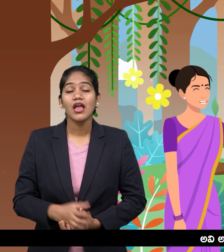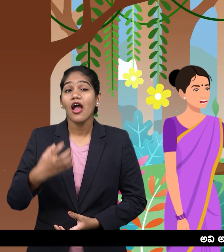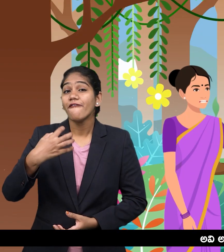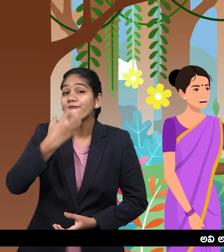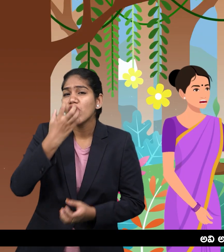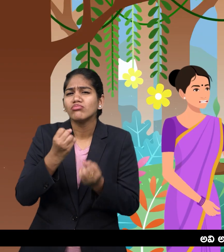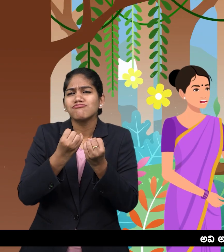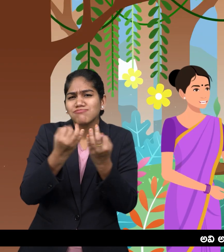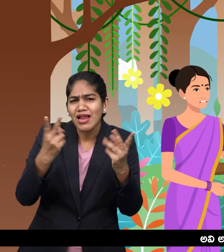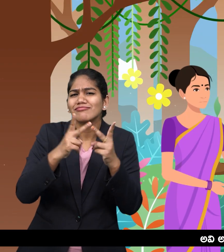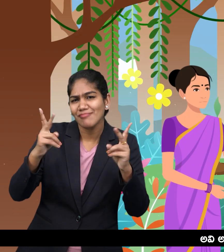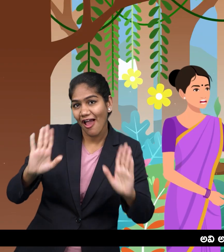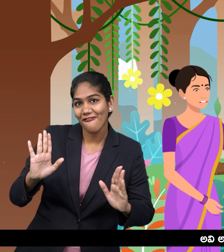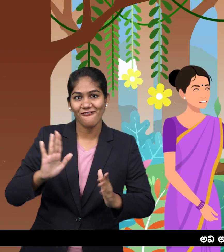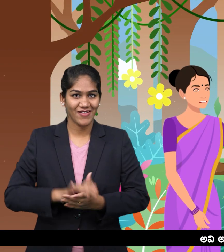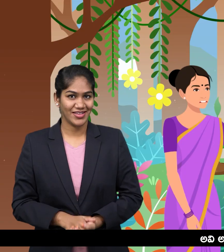అవి అనేక రకాల పండ్లు.